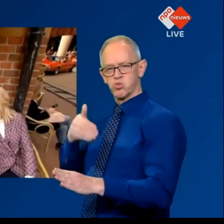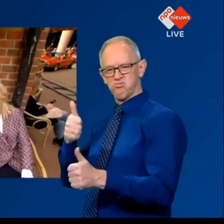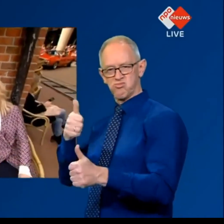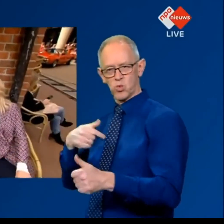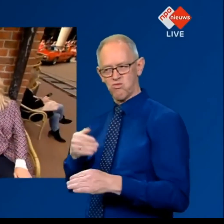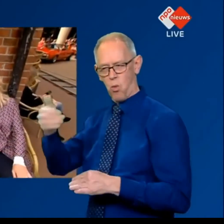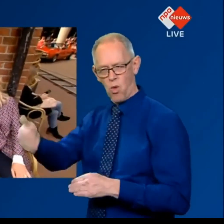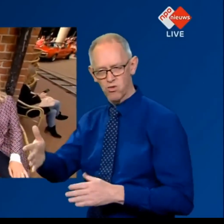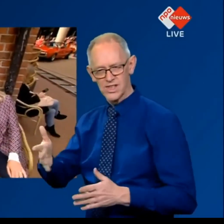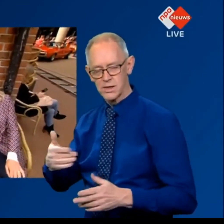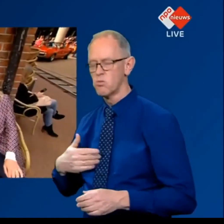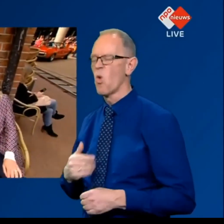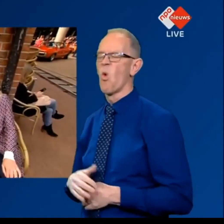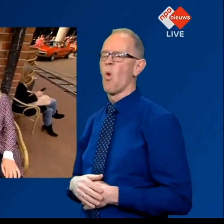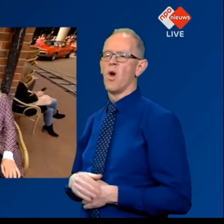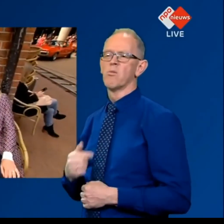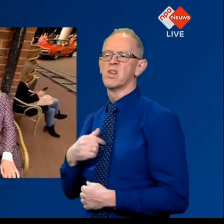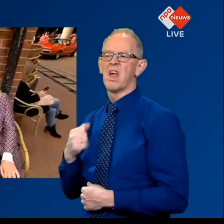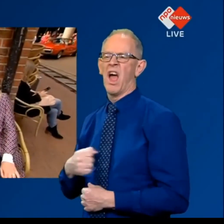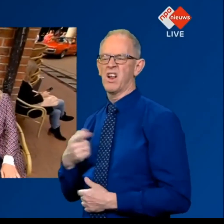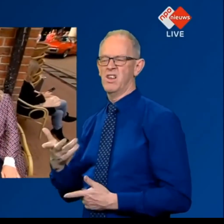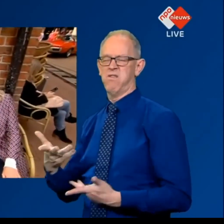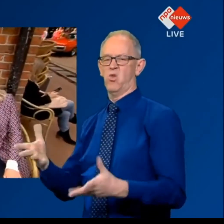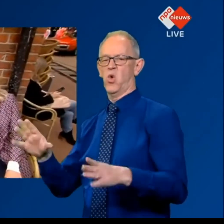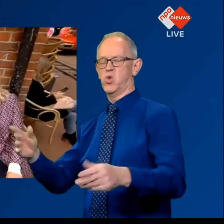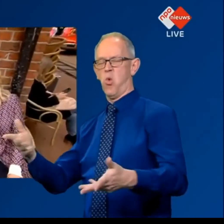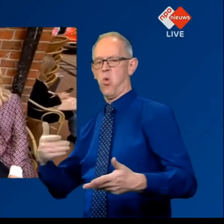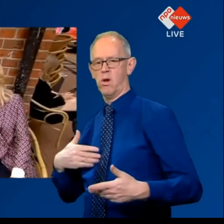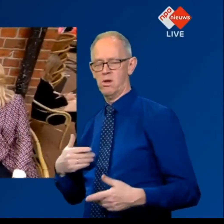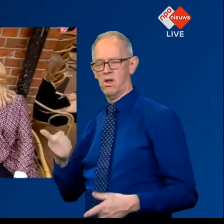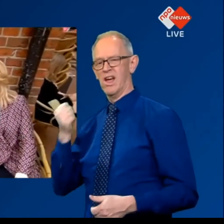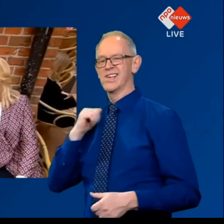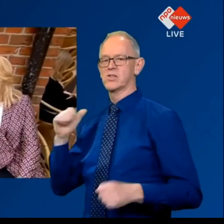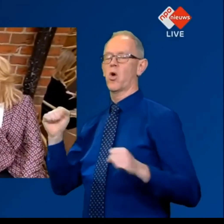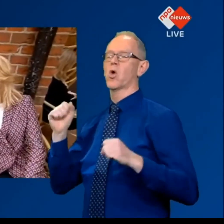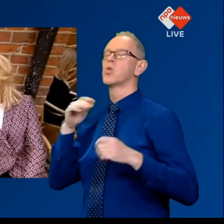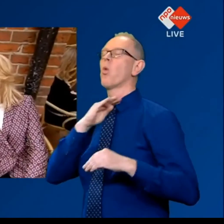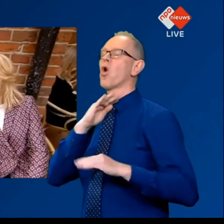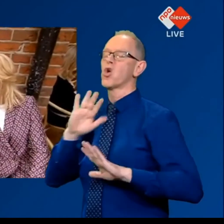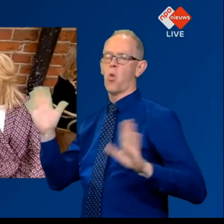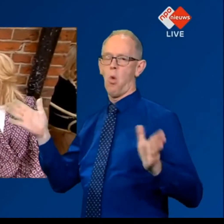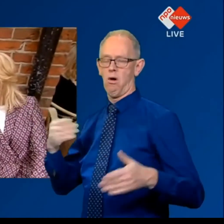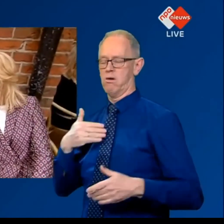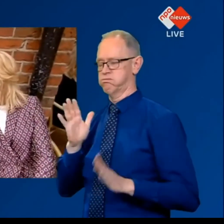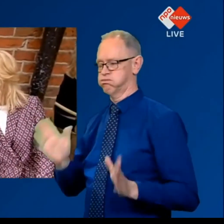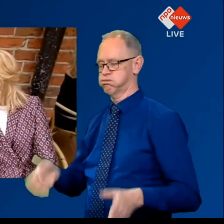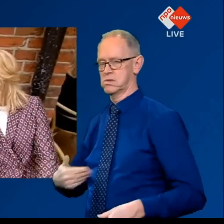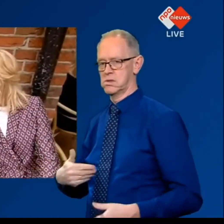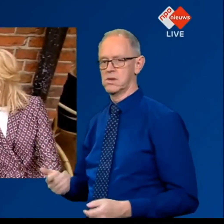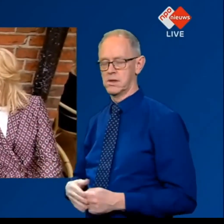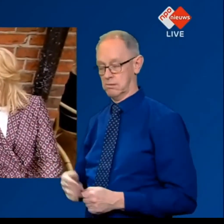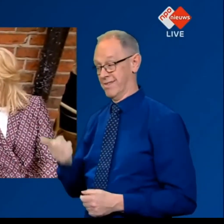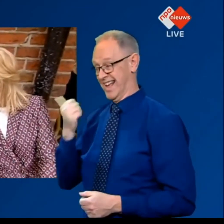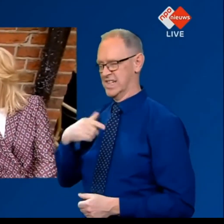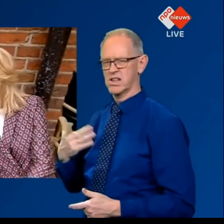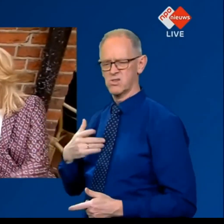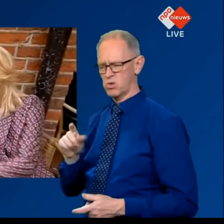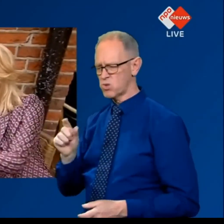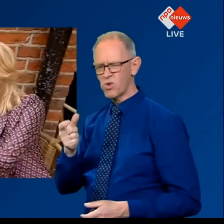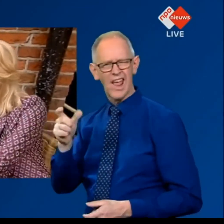Ja, ik ben niet zo echt van het gedoe. Ik heb gisteren al gedoe genoeg gehad. Gisteren? Ja, gisteren. Toen kreeg ik zo'n